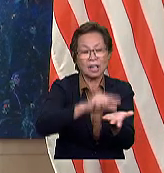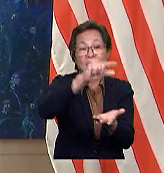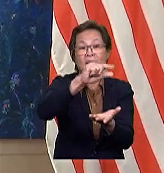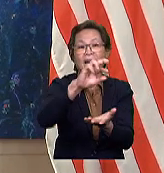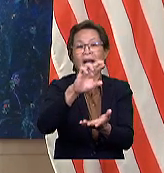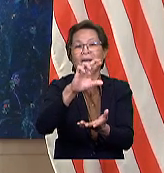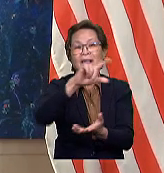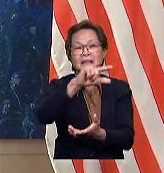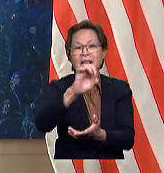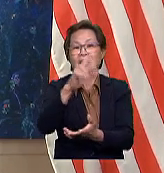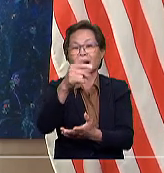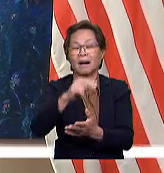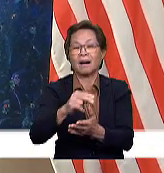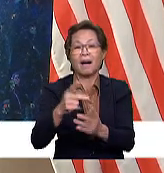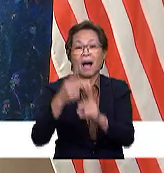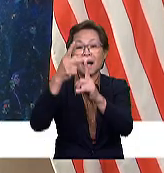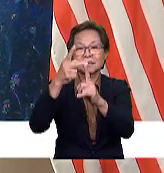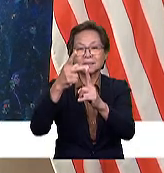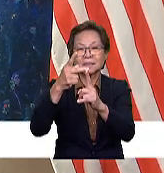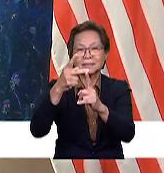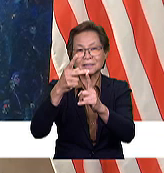khas prihatin atau